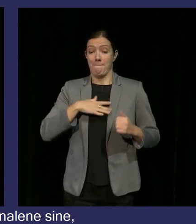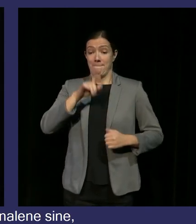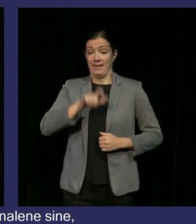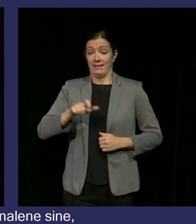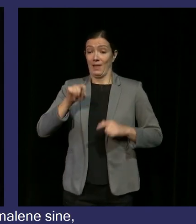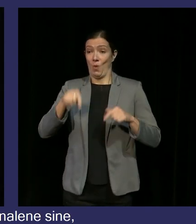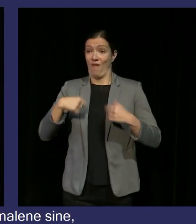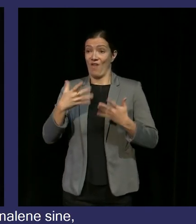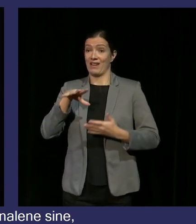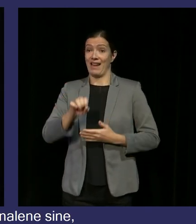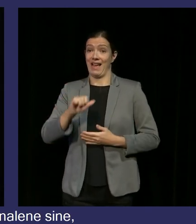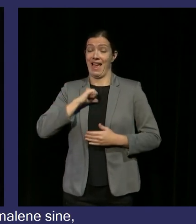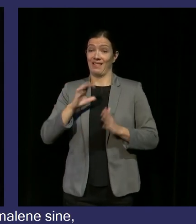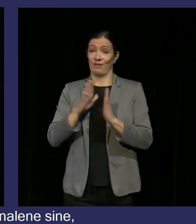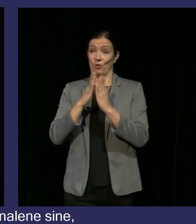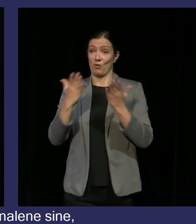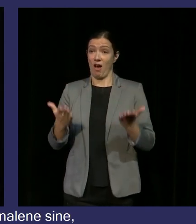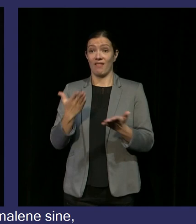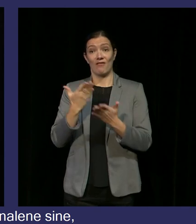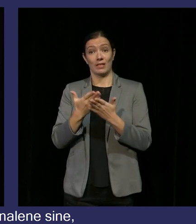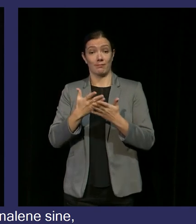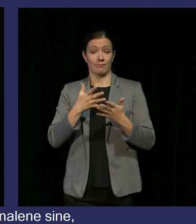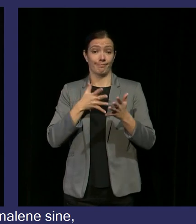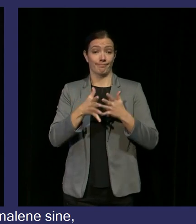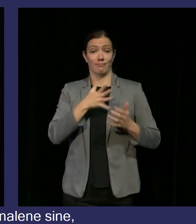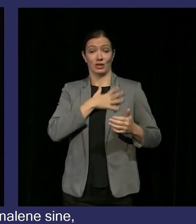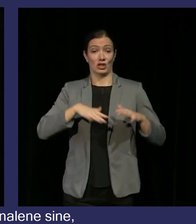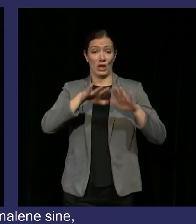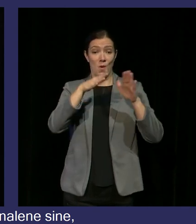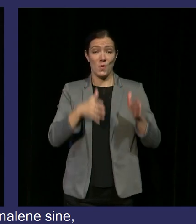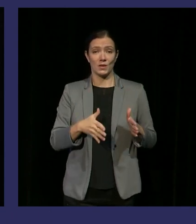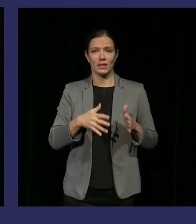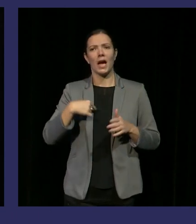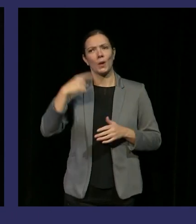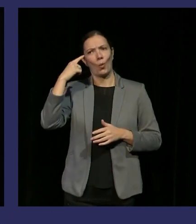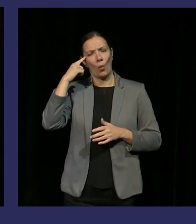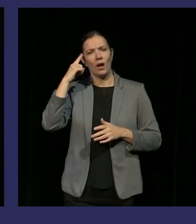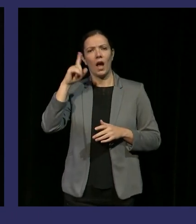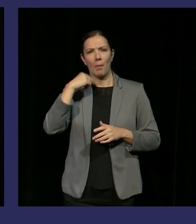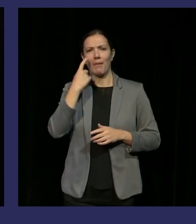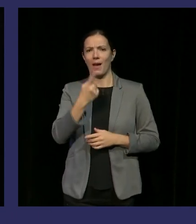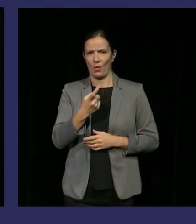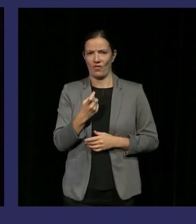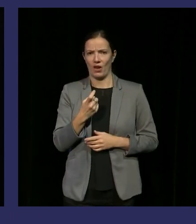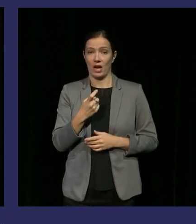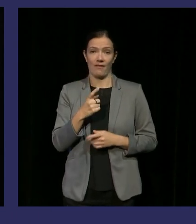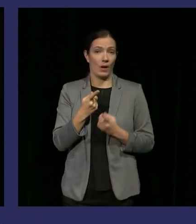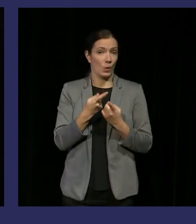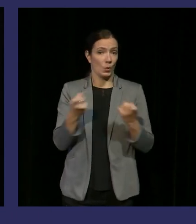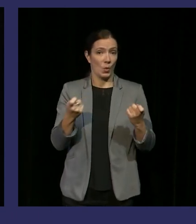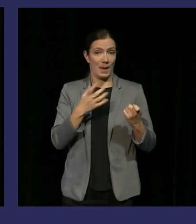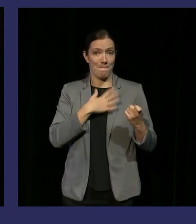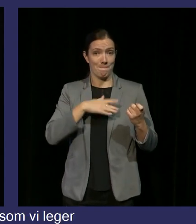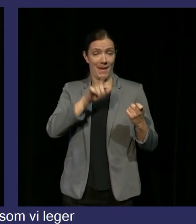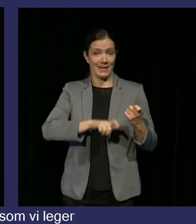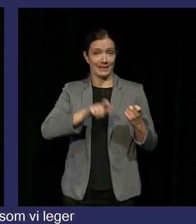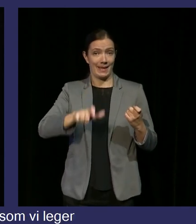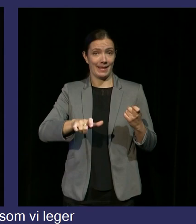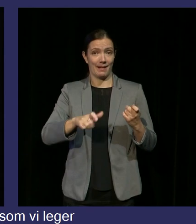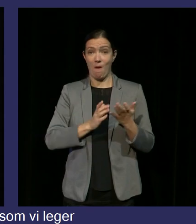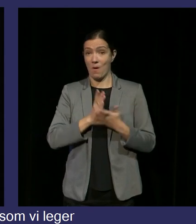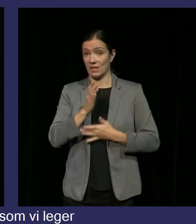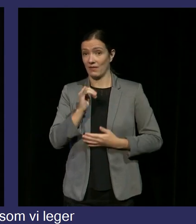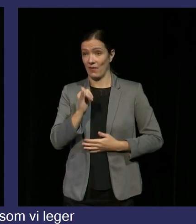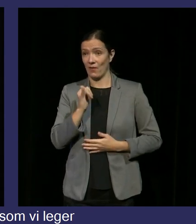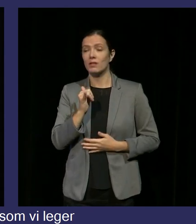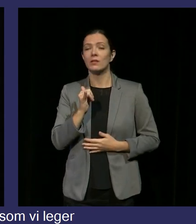tilgang til journalene sine, for eksempel på sykehus, så tror jeg at det kan bli utfordrende for en del av pasientene. Og grunnen til